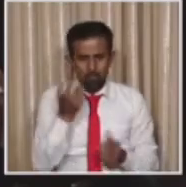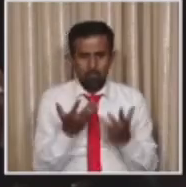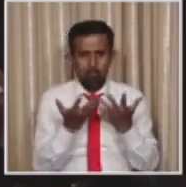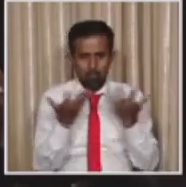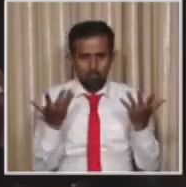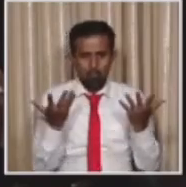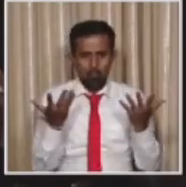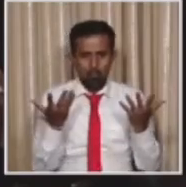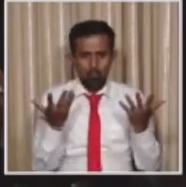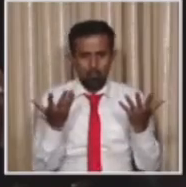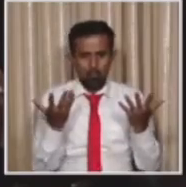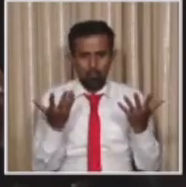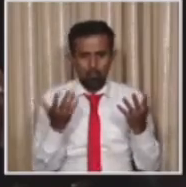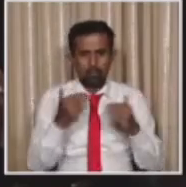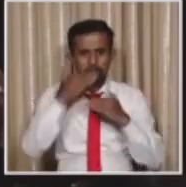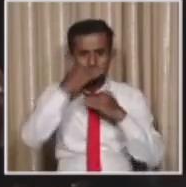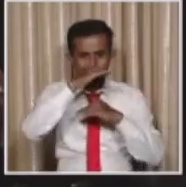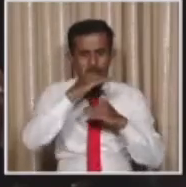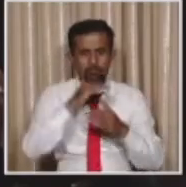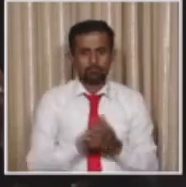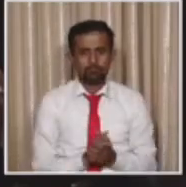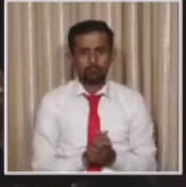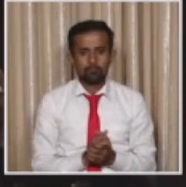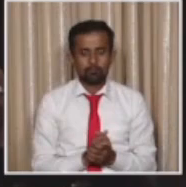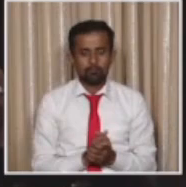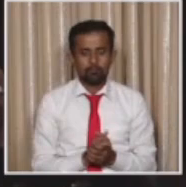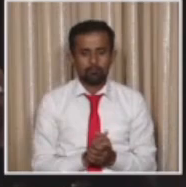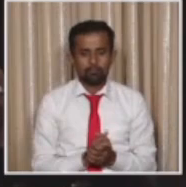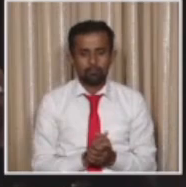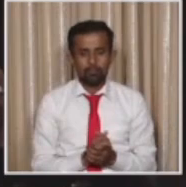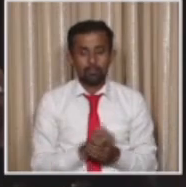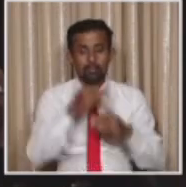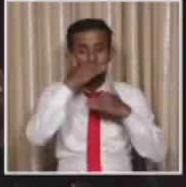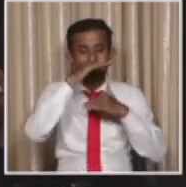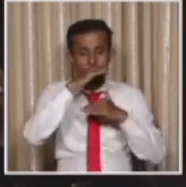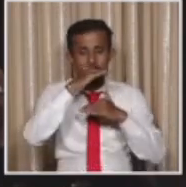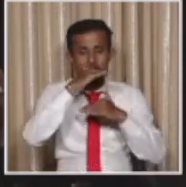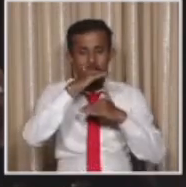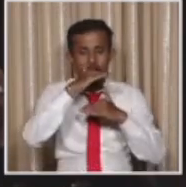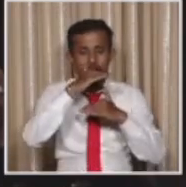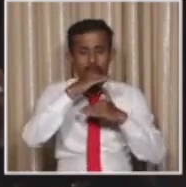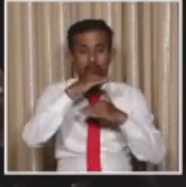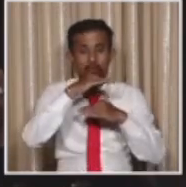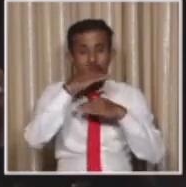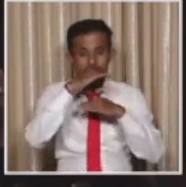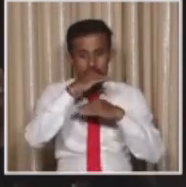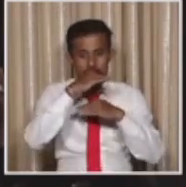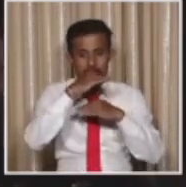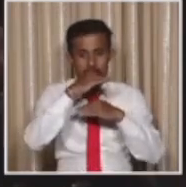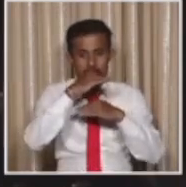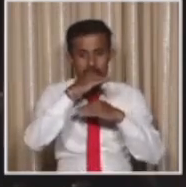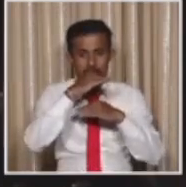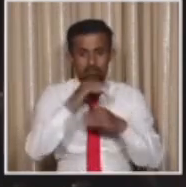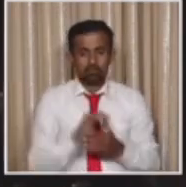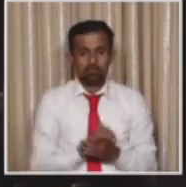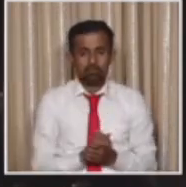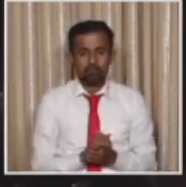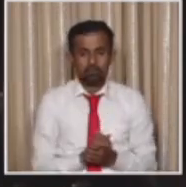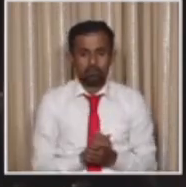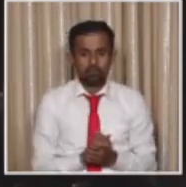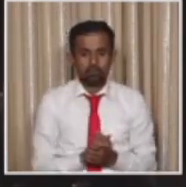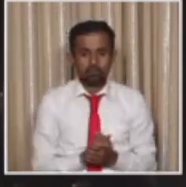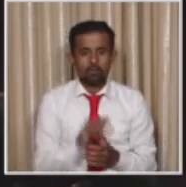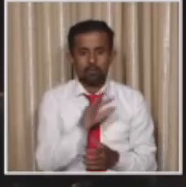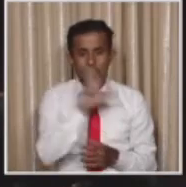තමයි මේකේ සීමාව තිබුණේ. දැන් ඒක ඒ සීමාව ඒ 19.0 බොහොම